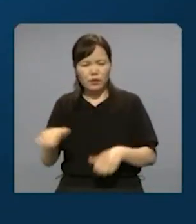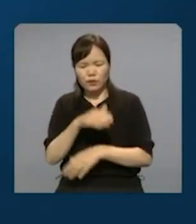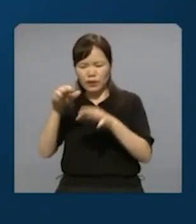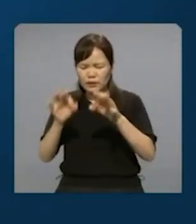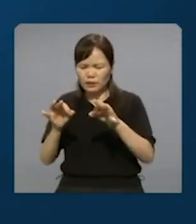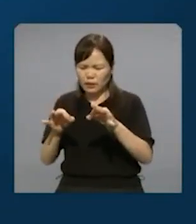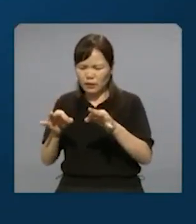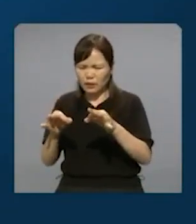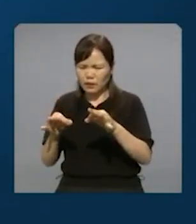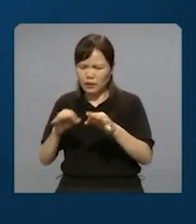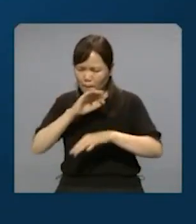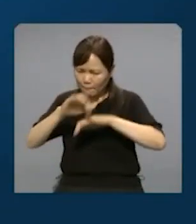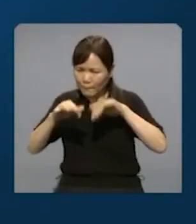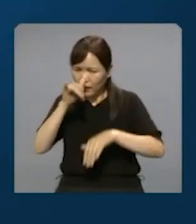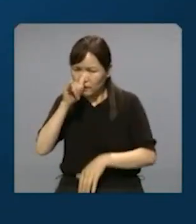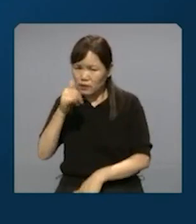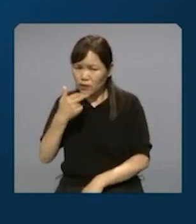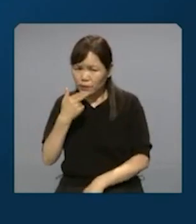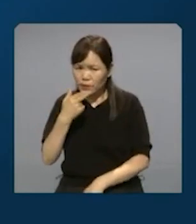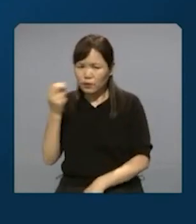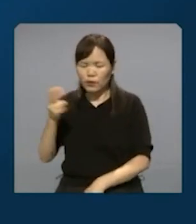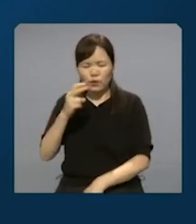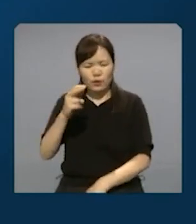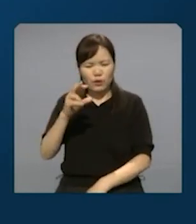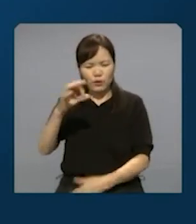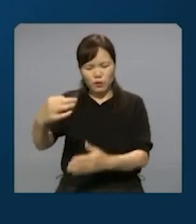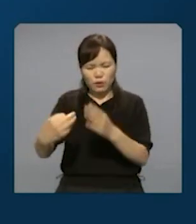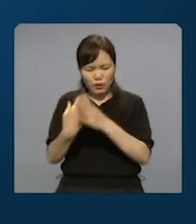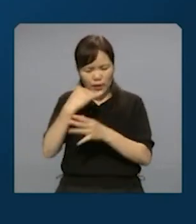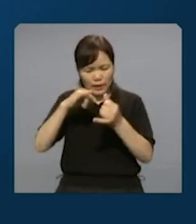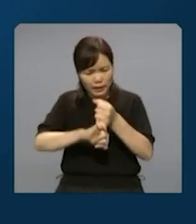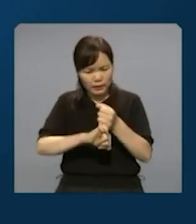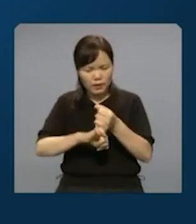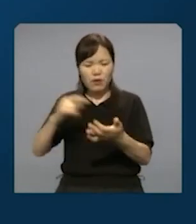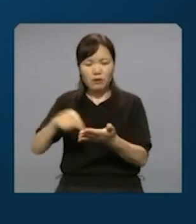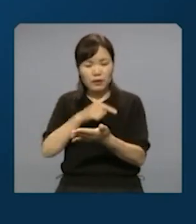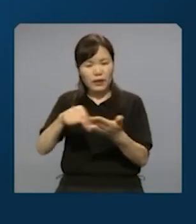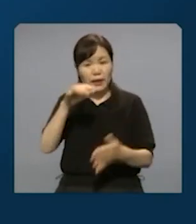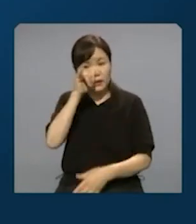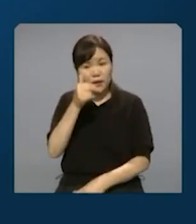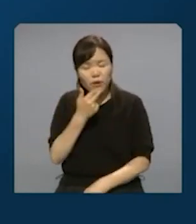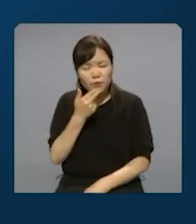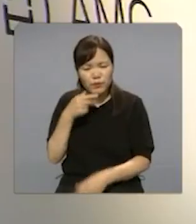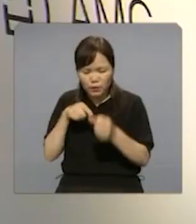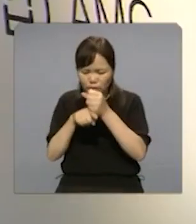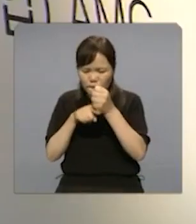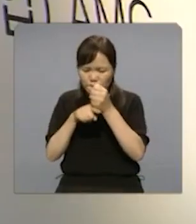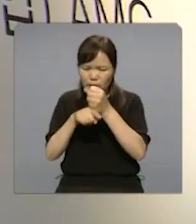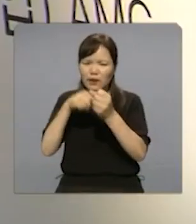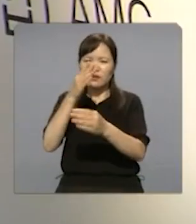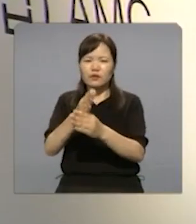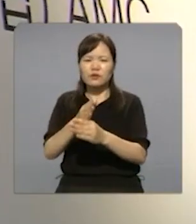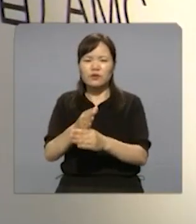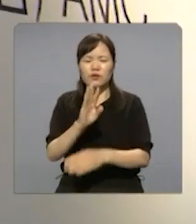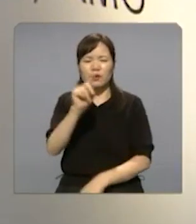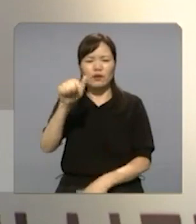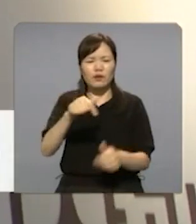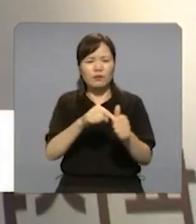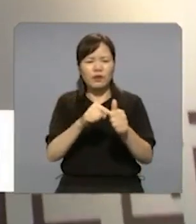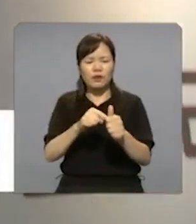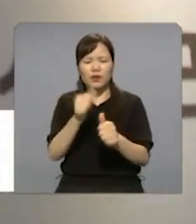우리은행의 영향력을 행사했는지와 금품 약정 경위, 대가성 여부 등을 조사하고 있습니다. 박 전